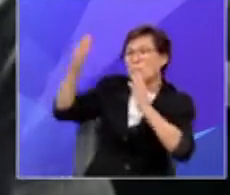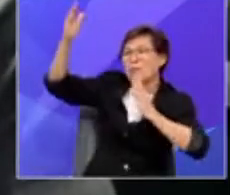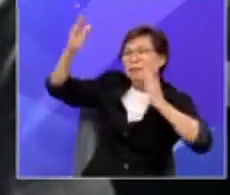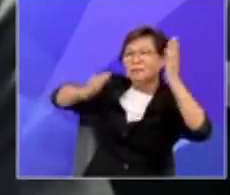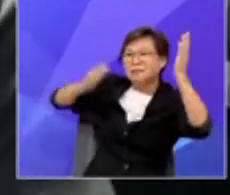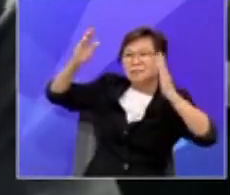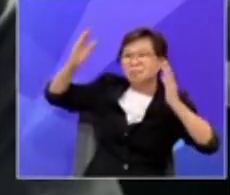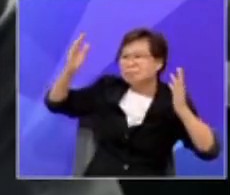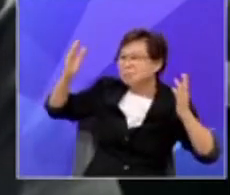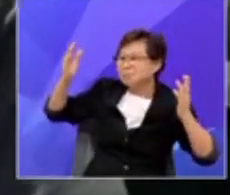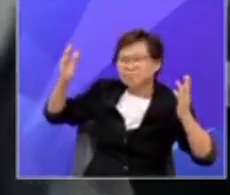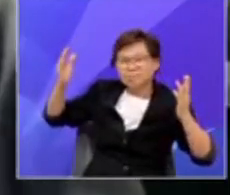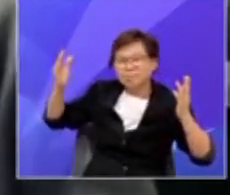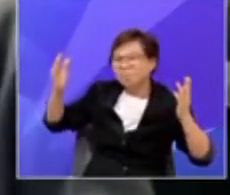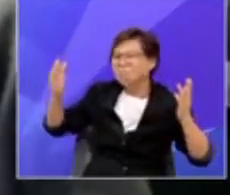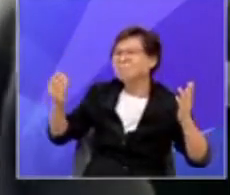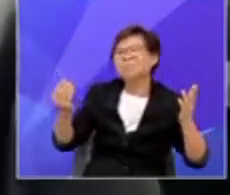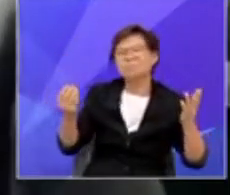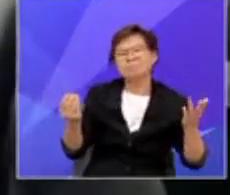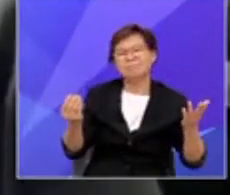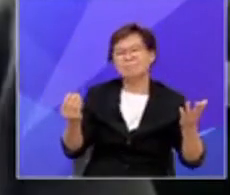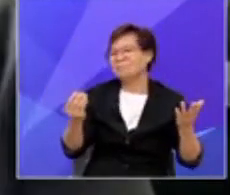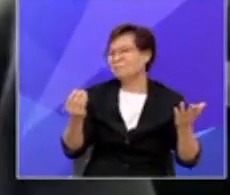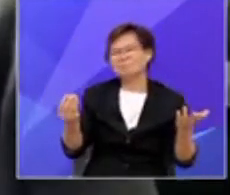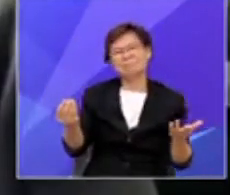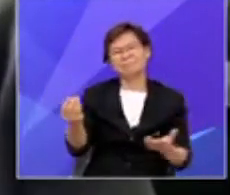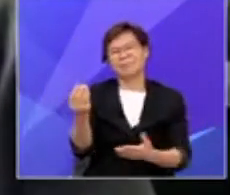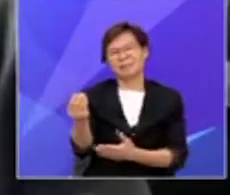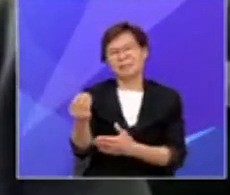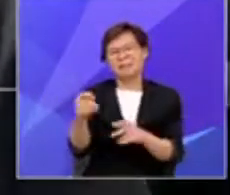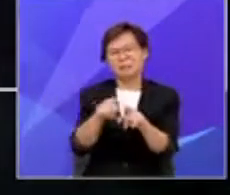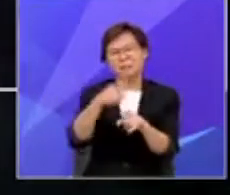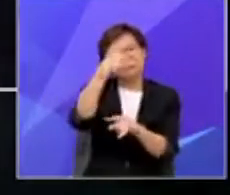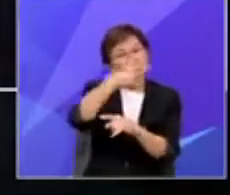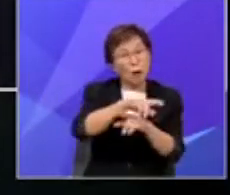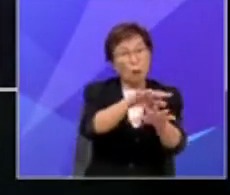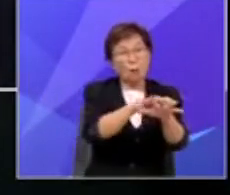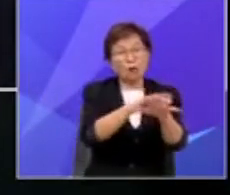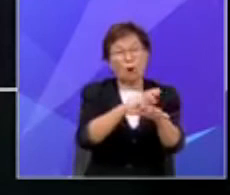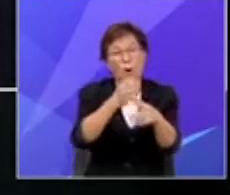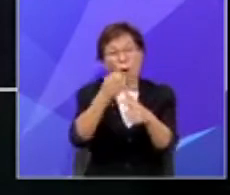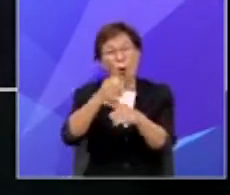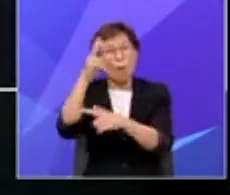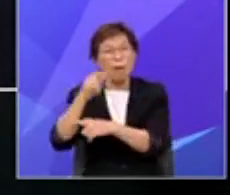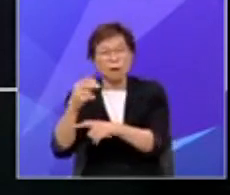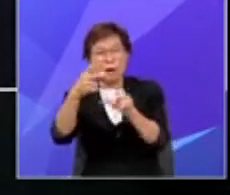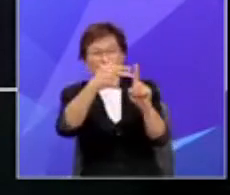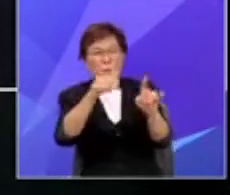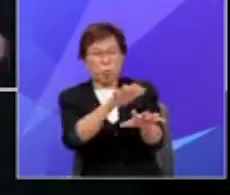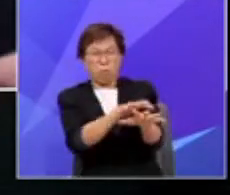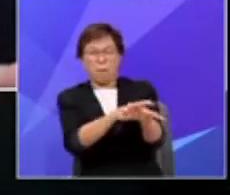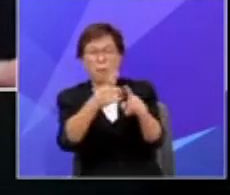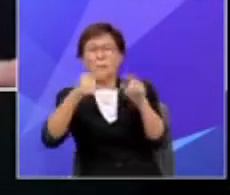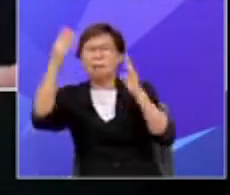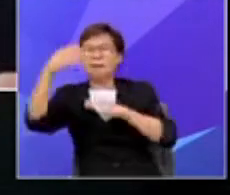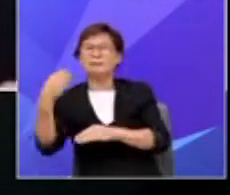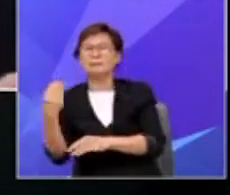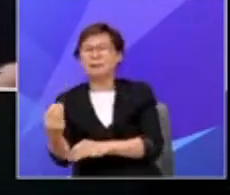Of Nation sebenarnya tak sebagai kita dapat membaca tidak dapat di Thailand atau pendirian namoto di Indonesia